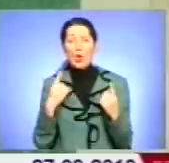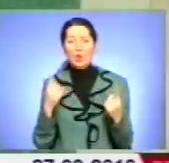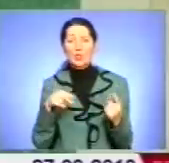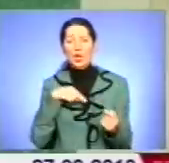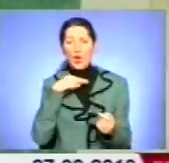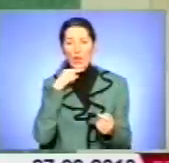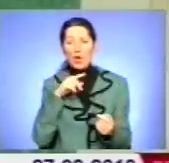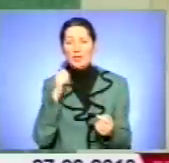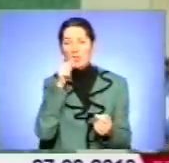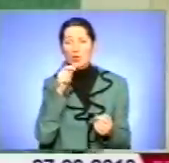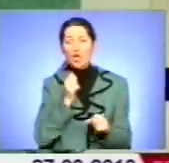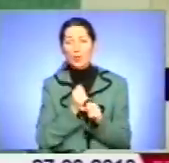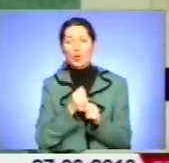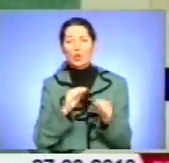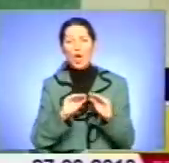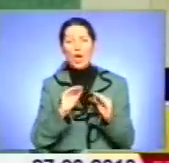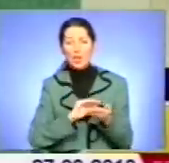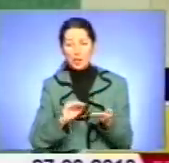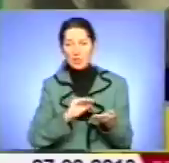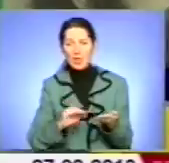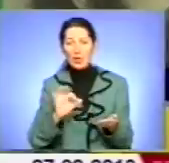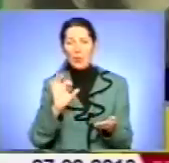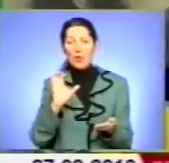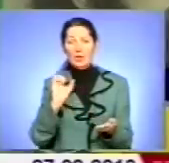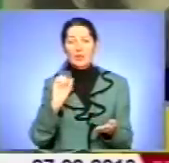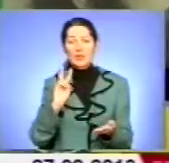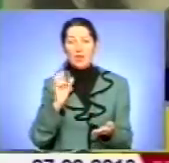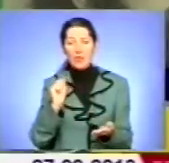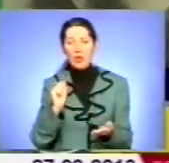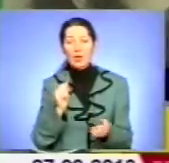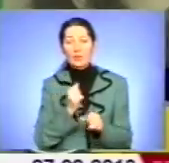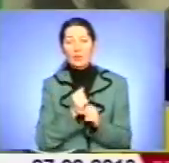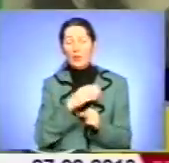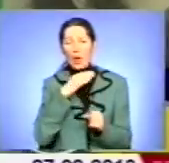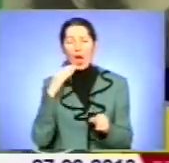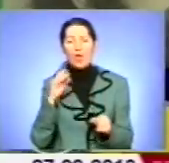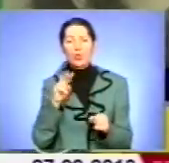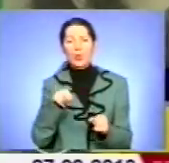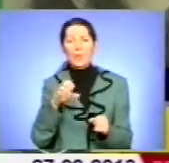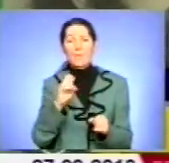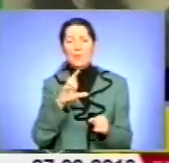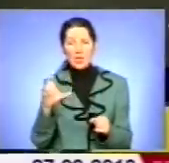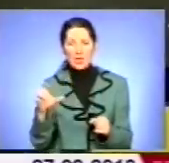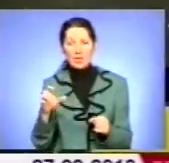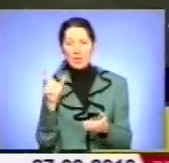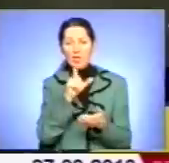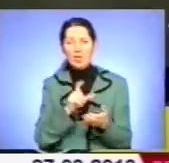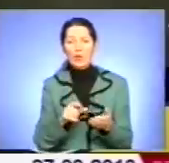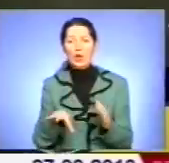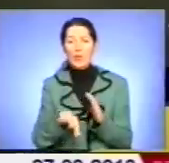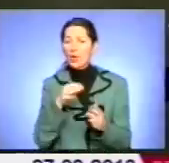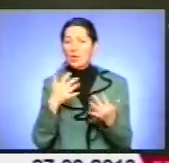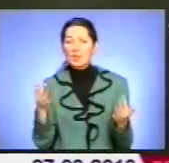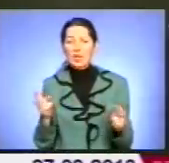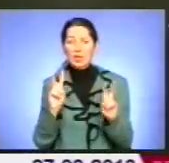що працює режисером, Орест Савка поставив чимало п'єс. Твори для постановок обирає на різноманітні теми. У планах